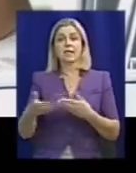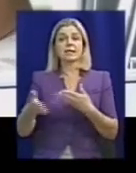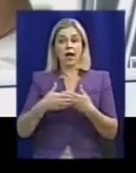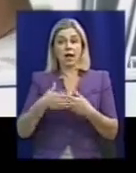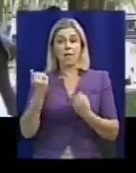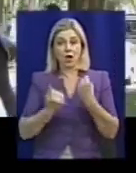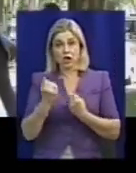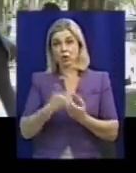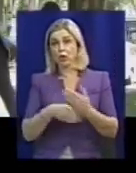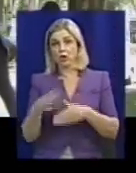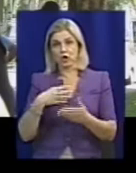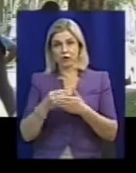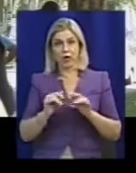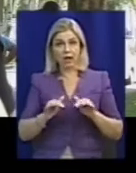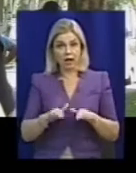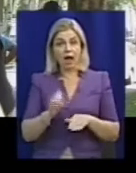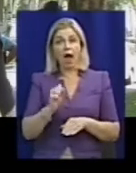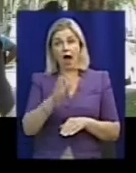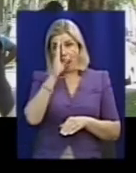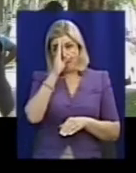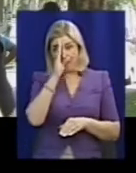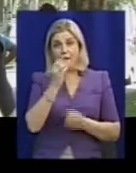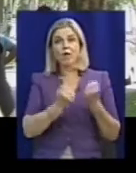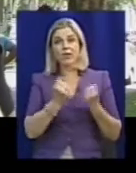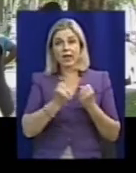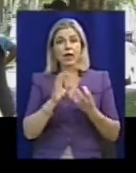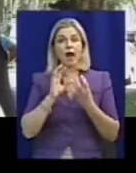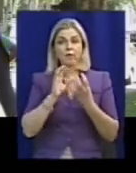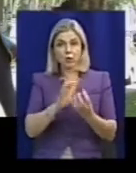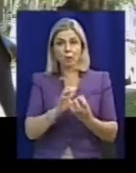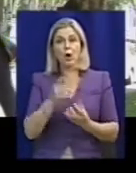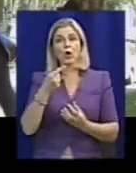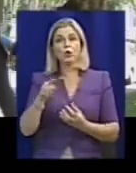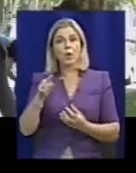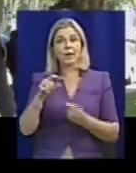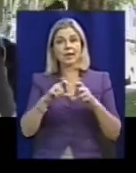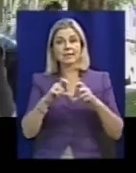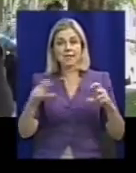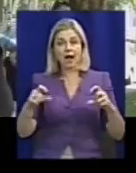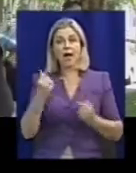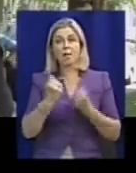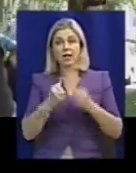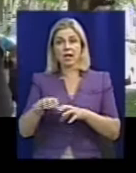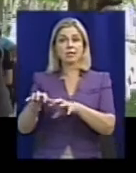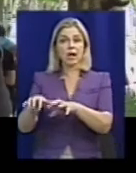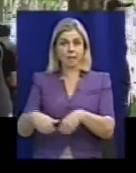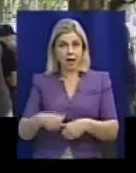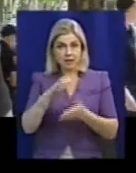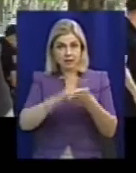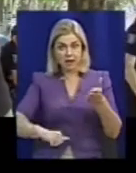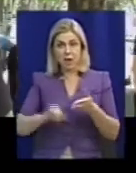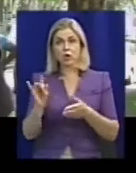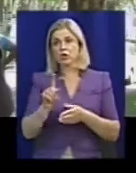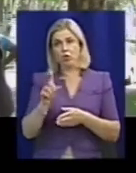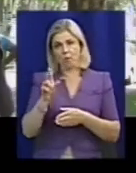справам. Громадянин, який просив, щоб він від'їхав, номерний знак з автомобіля зірвав, даби